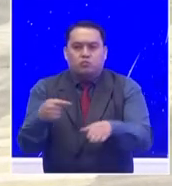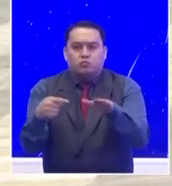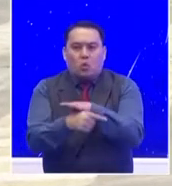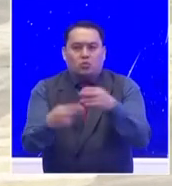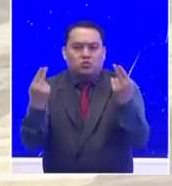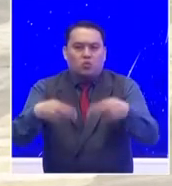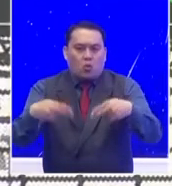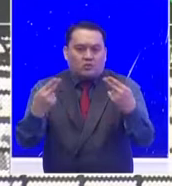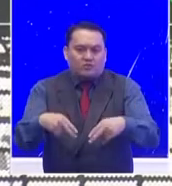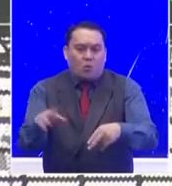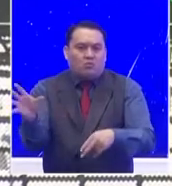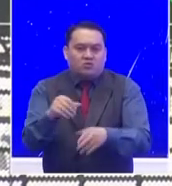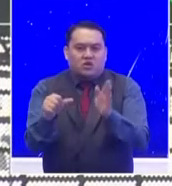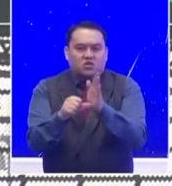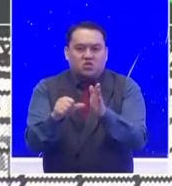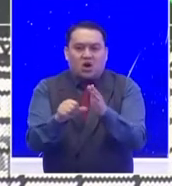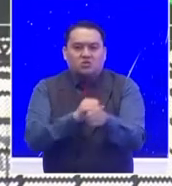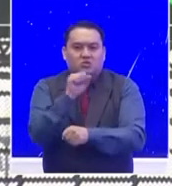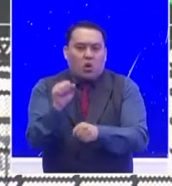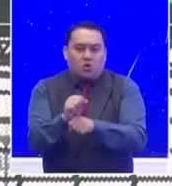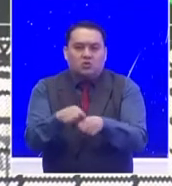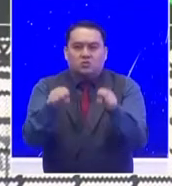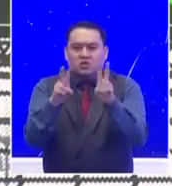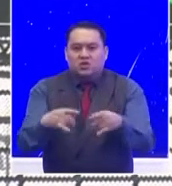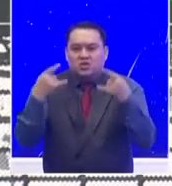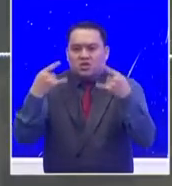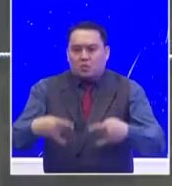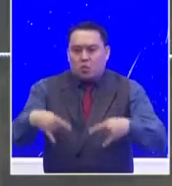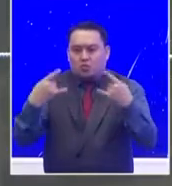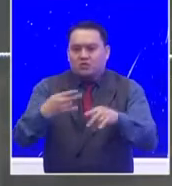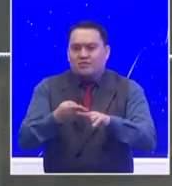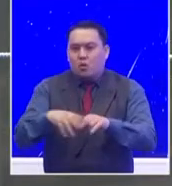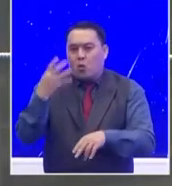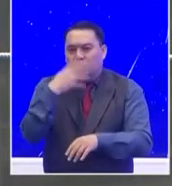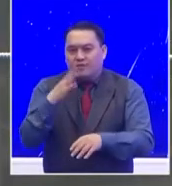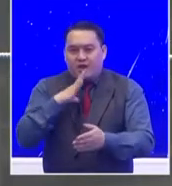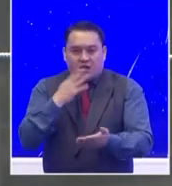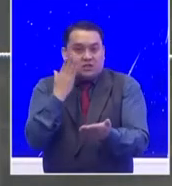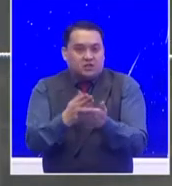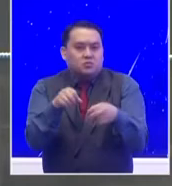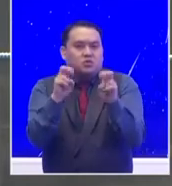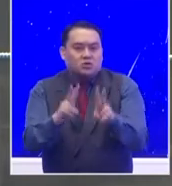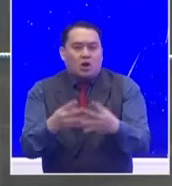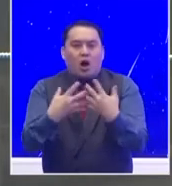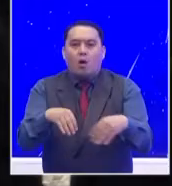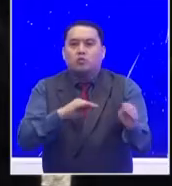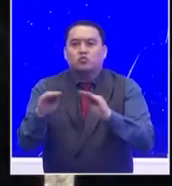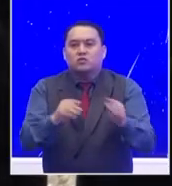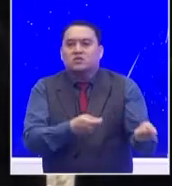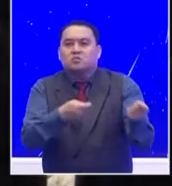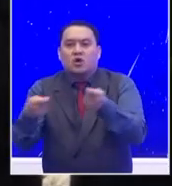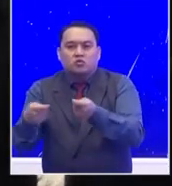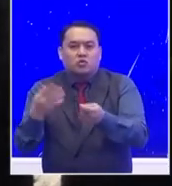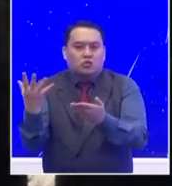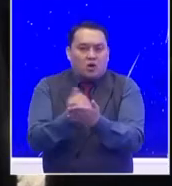пункте Нуржолы. На 6 въездных постах стоят стационарные тепловизоры. Помимо этого имеется и переносное оборудование. В случае, если